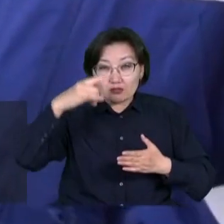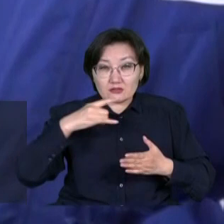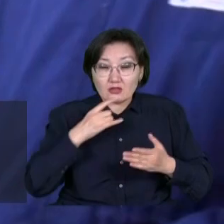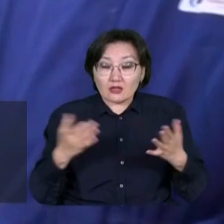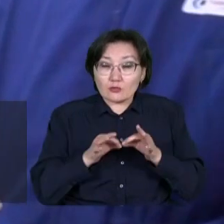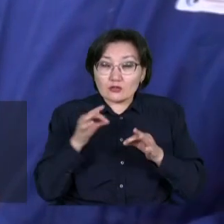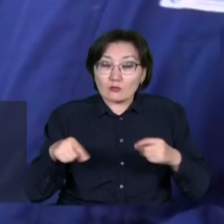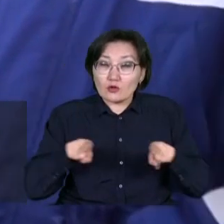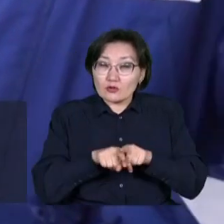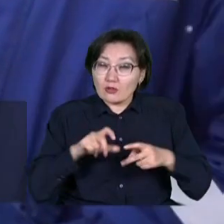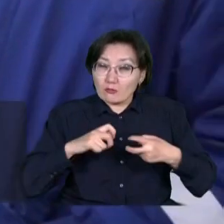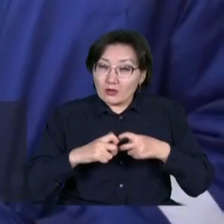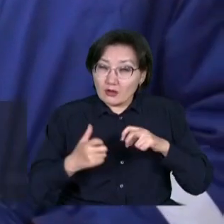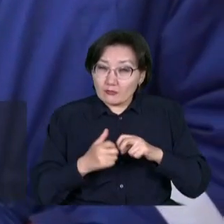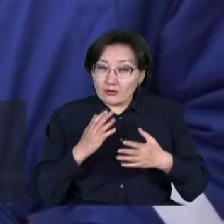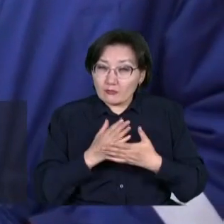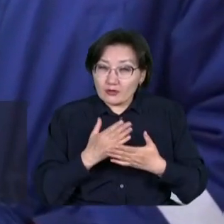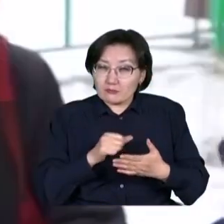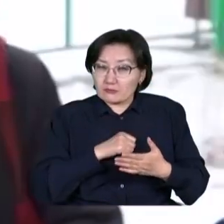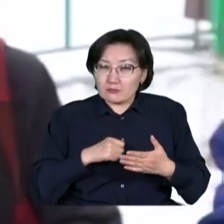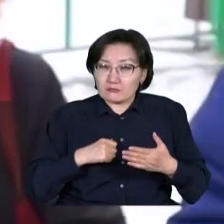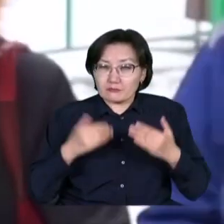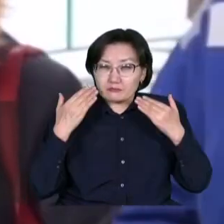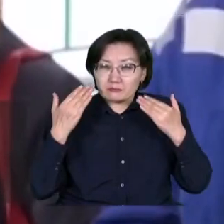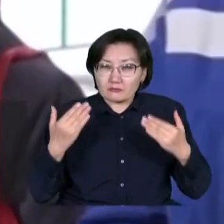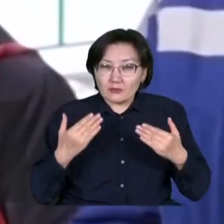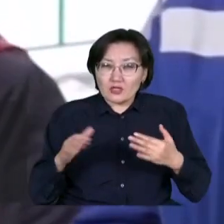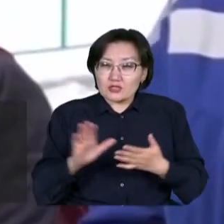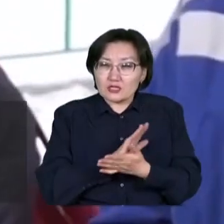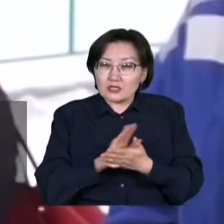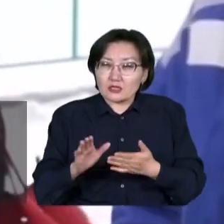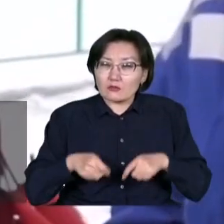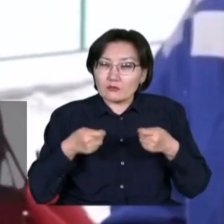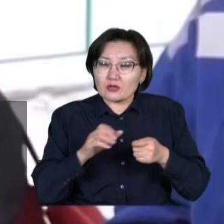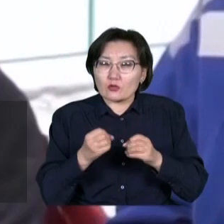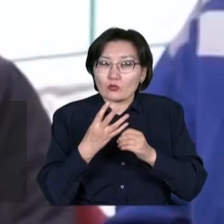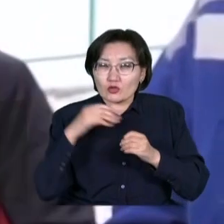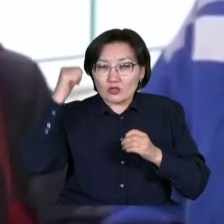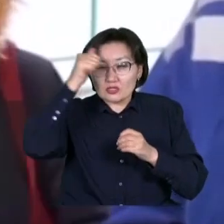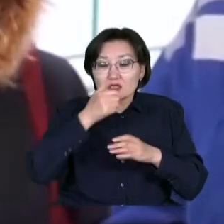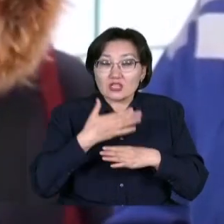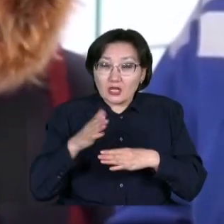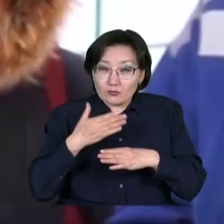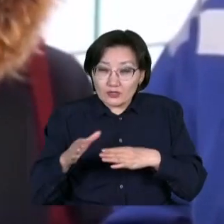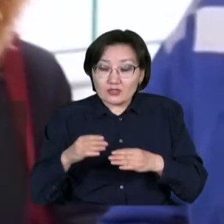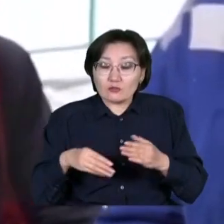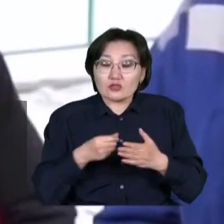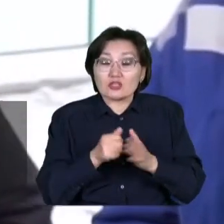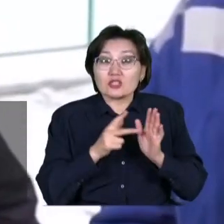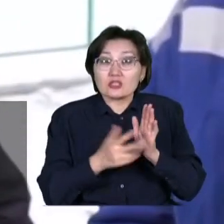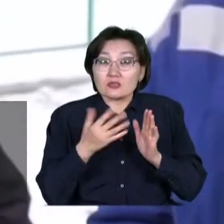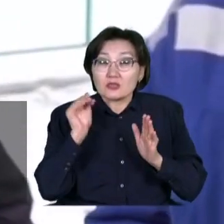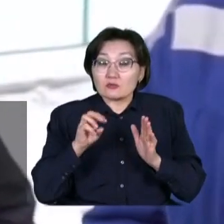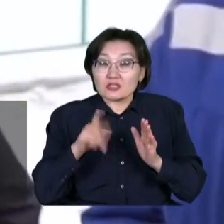бұндай проблема бар, мен білмеймін. Мен өзім таңғалып отырып, тегін беріп атқан жоқ бұл үйді. 14 жылға алып отырып, 14 жыл бойы 85 мыңнан